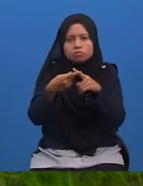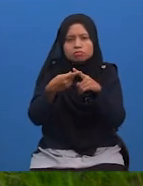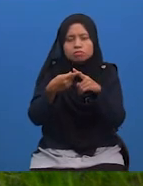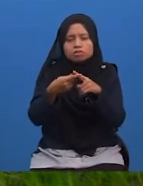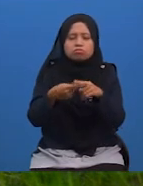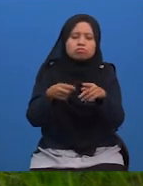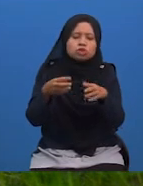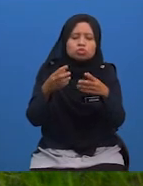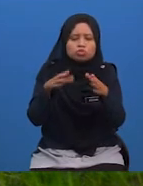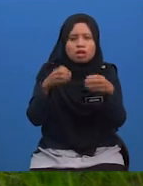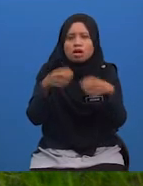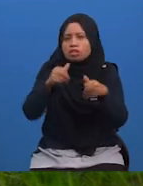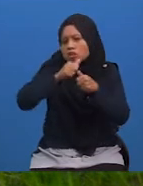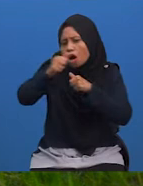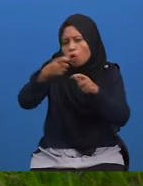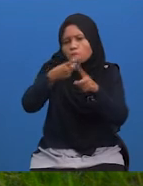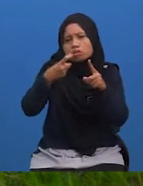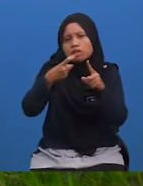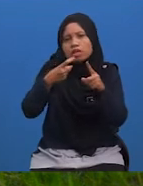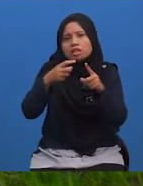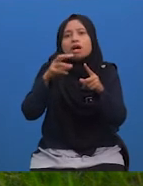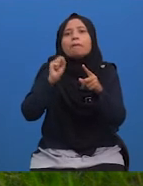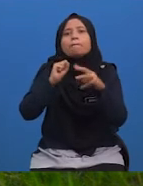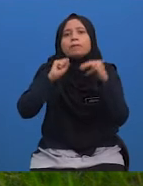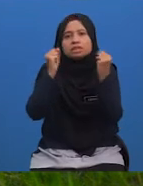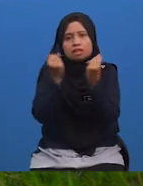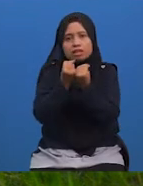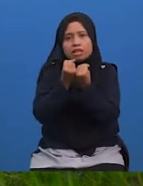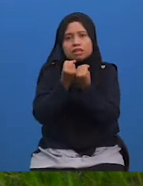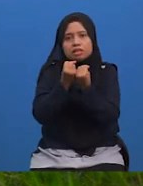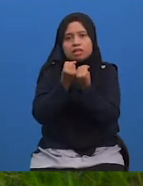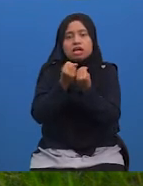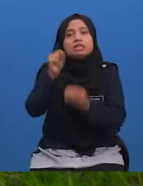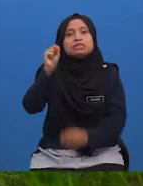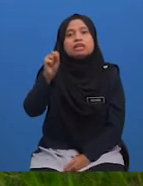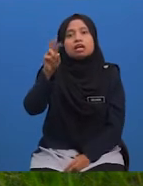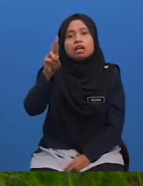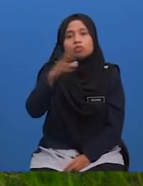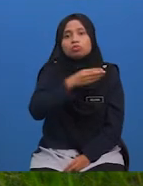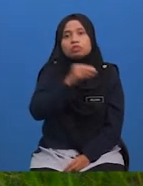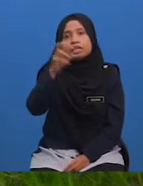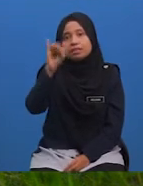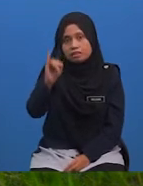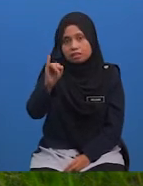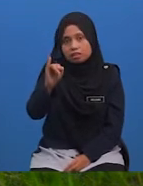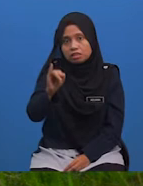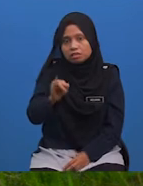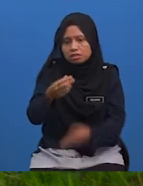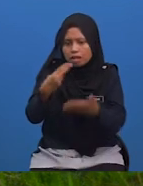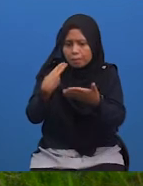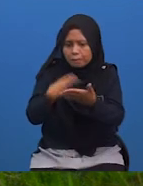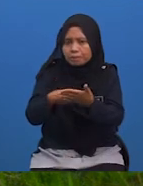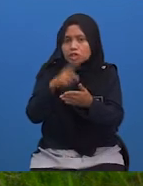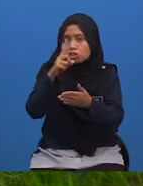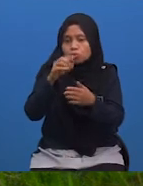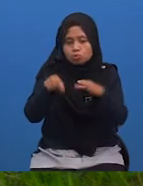jauh ketinggalan dari anggota masyarakatnya. Sang Ranggu dan Ranggi menghampiri sebuah